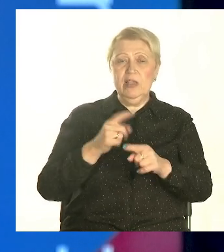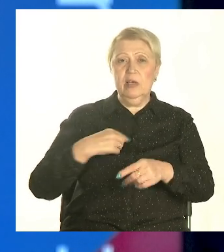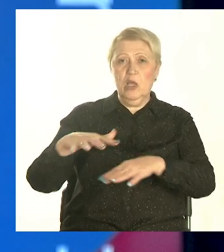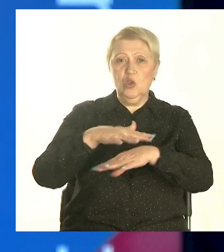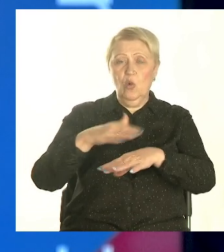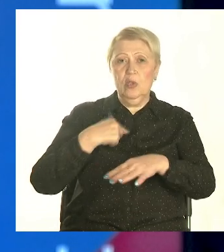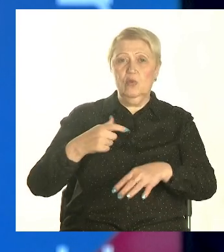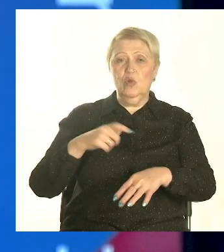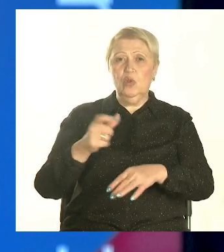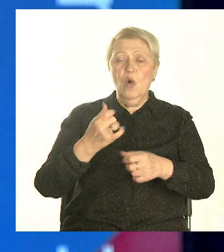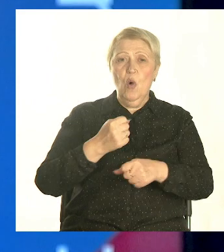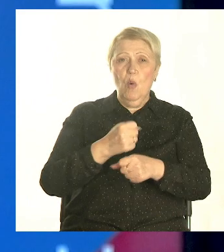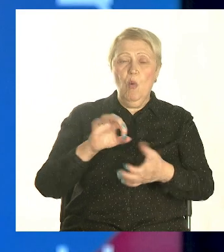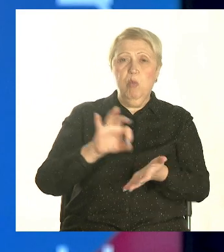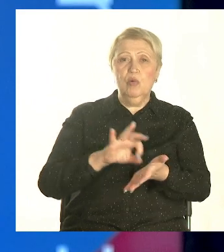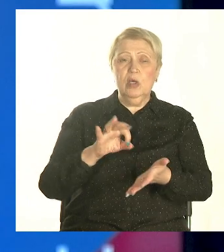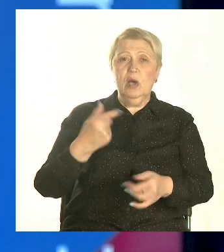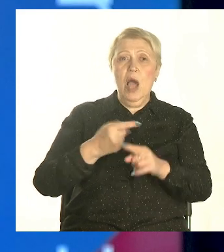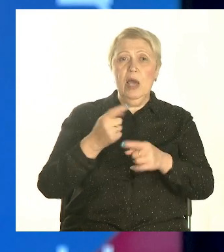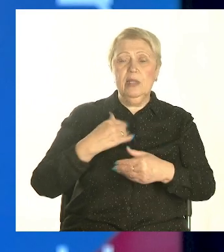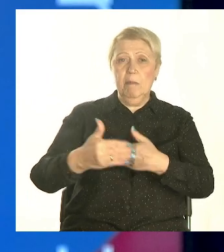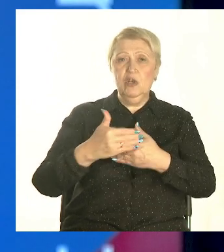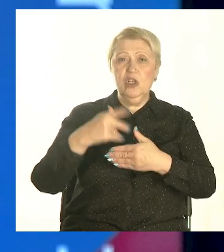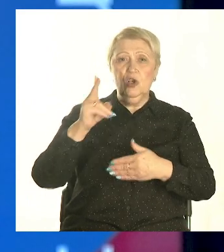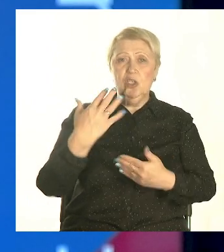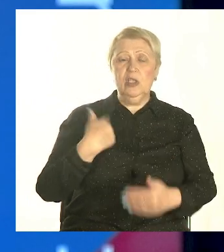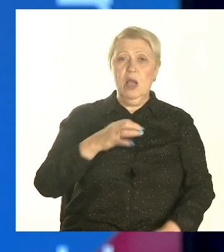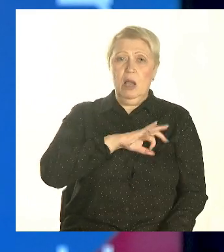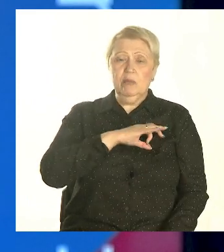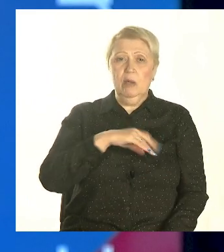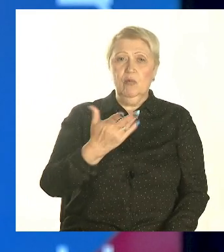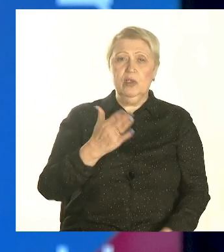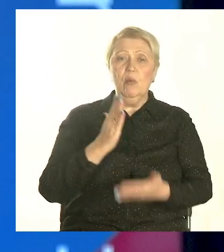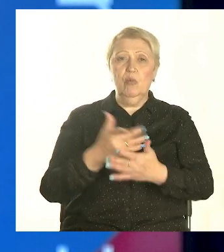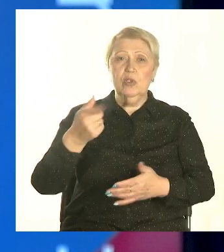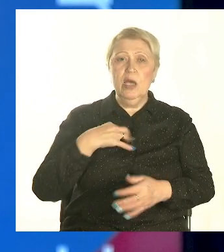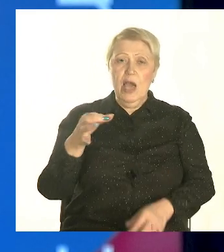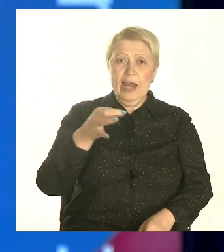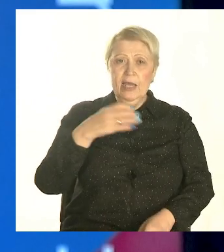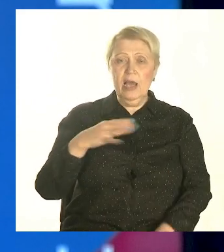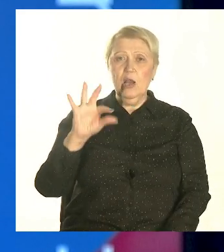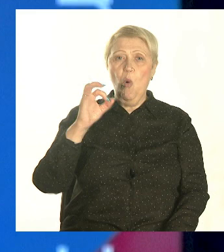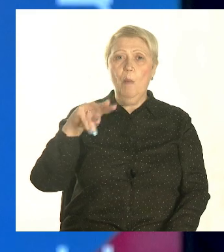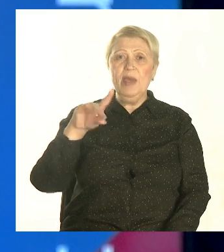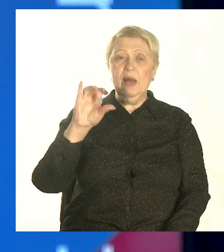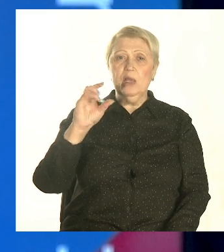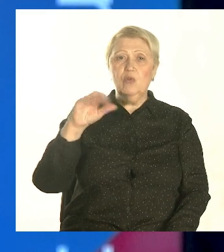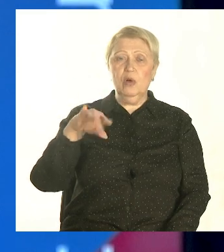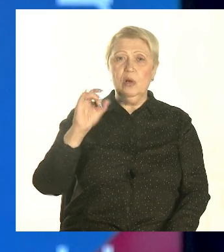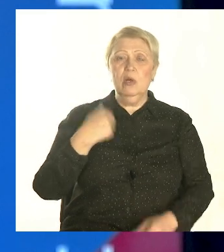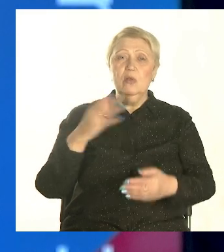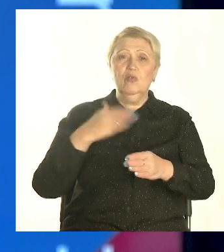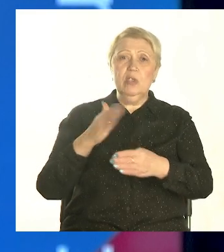Сейчас ближайший район – это Комсомольск, в котором появится региональный оператор. Там пока решаются вопросы как раз по